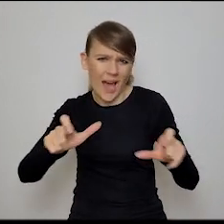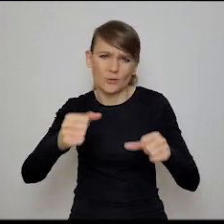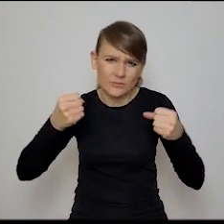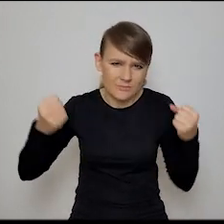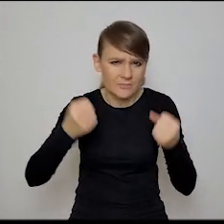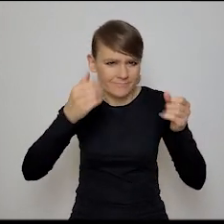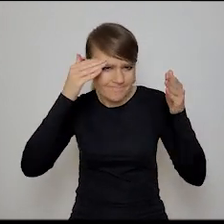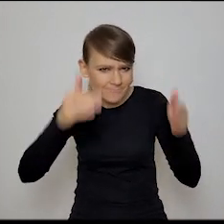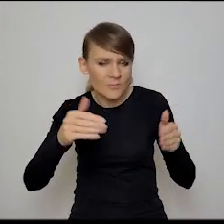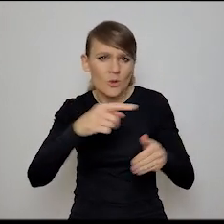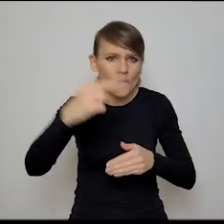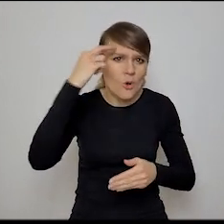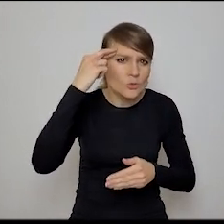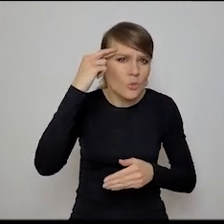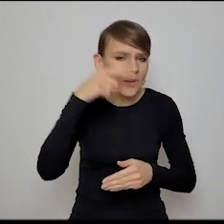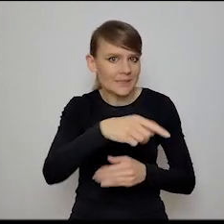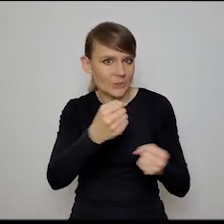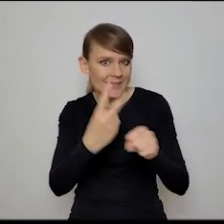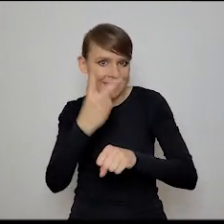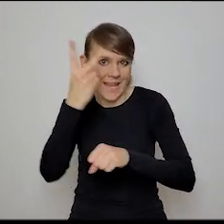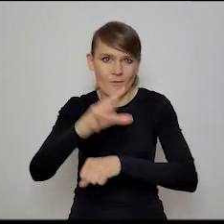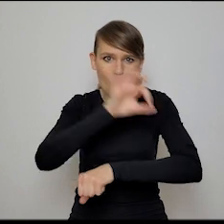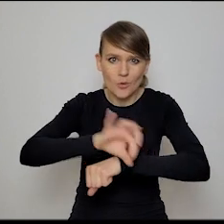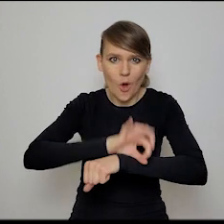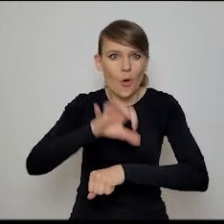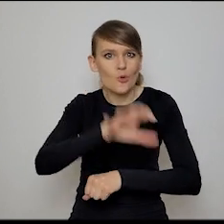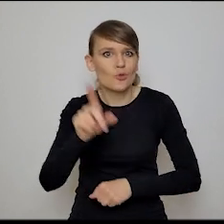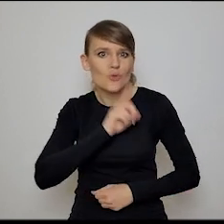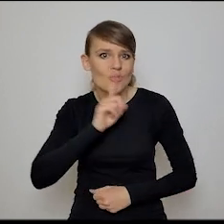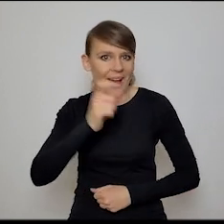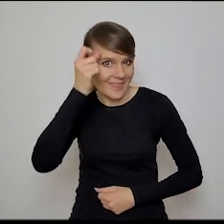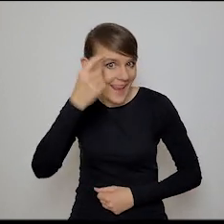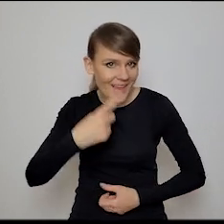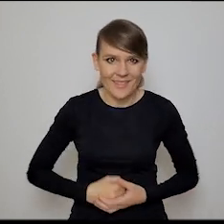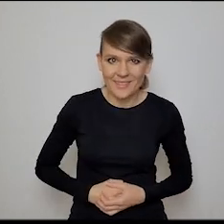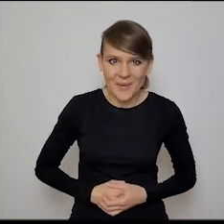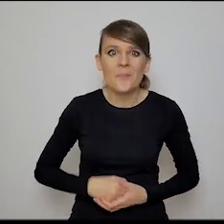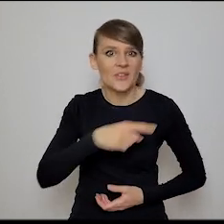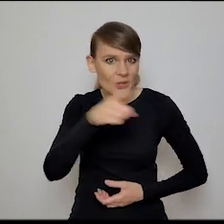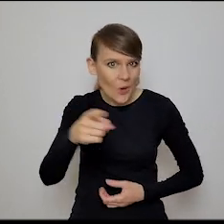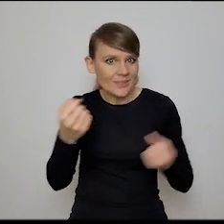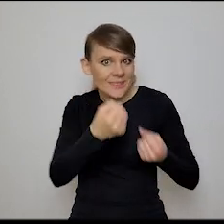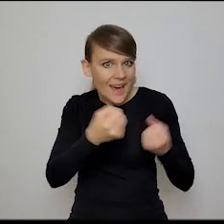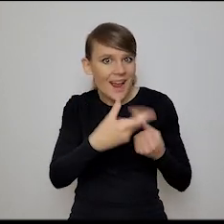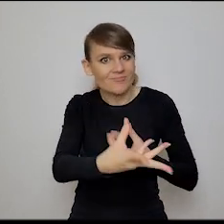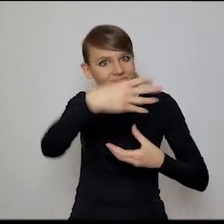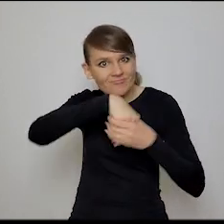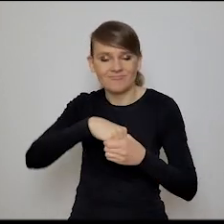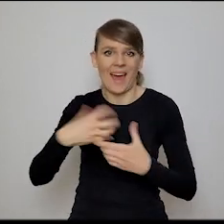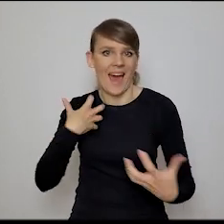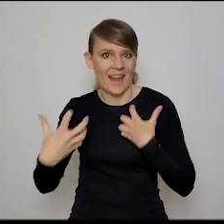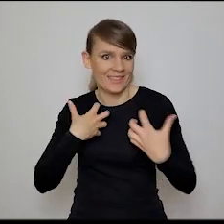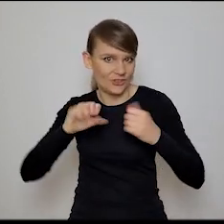bardzo dobrze zrozumieć, jak działają takie najbardziej zaawansowane projekty z zakresu sztucznej inteligencji, no i implementują je w swoich działaniach